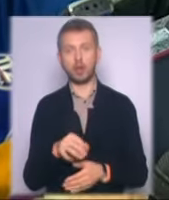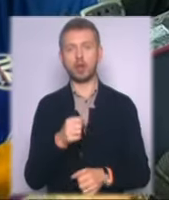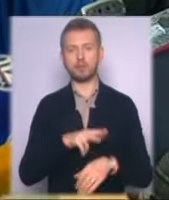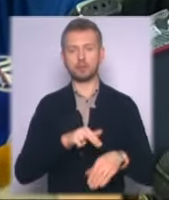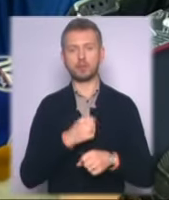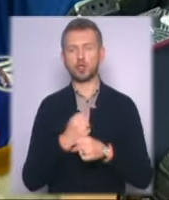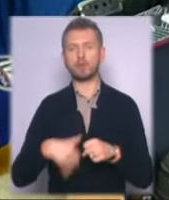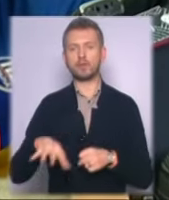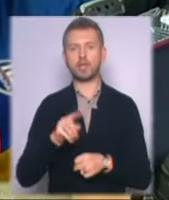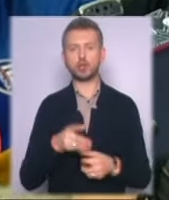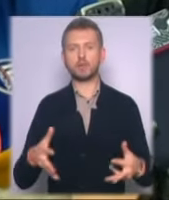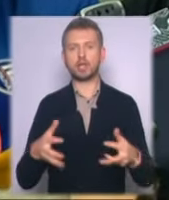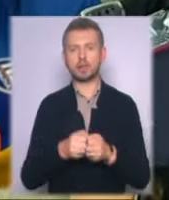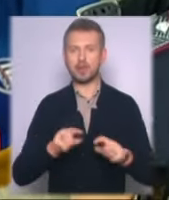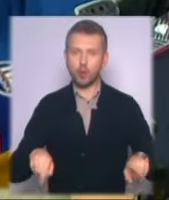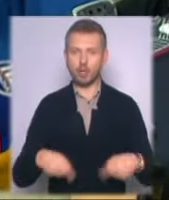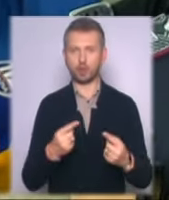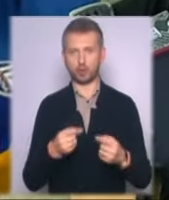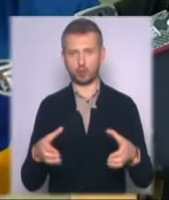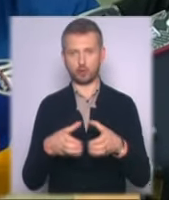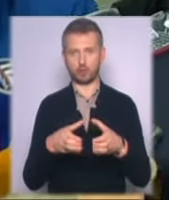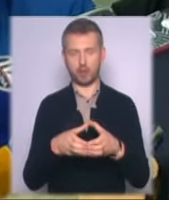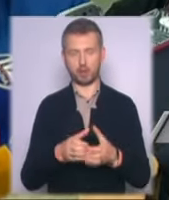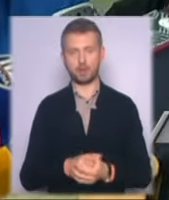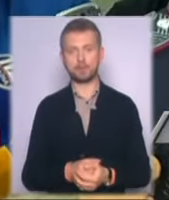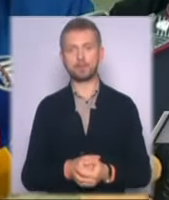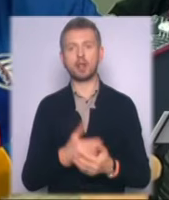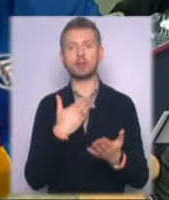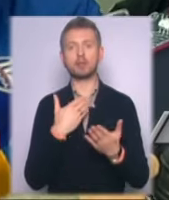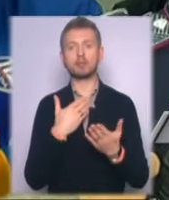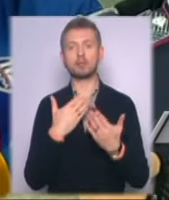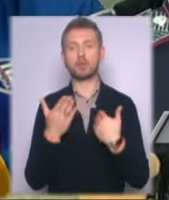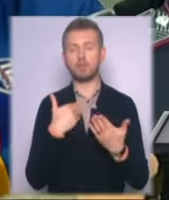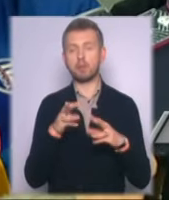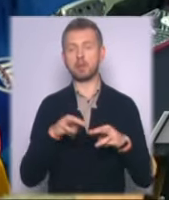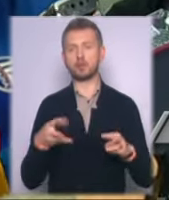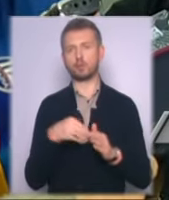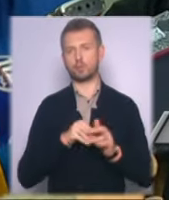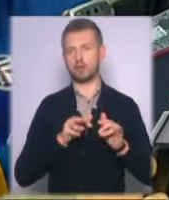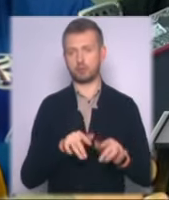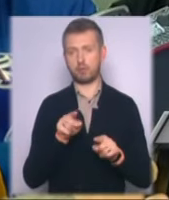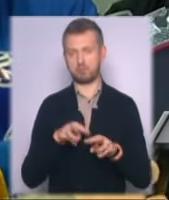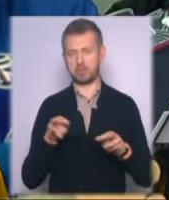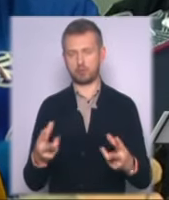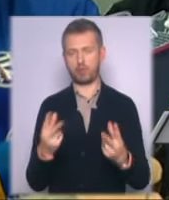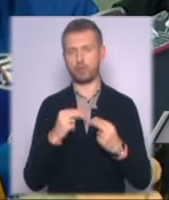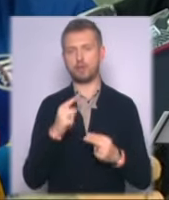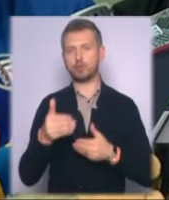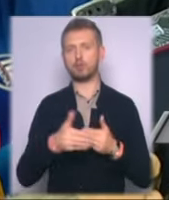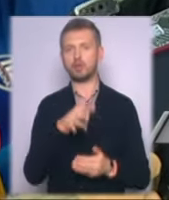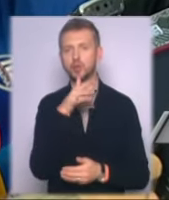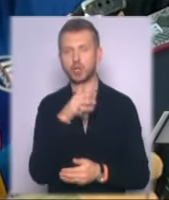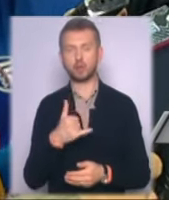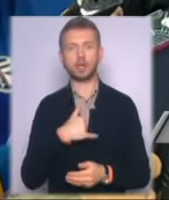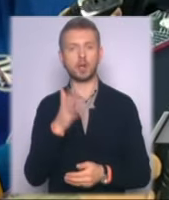організаторів угрупування, що скоїло напад. Спілкувалися з міністром внутрішніх справ. Сьогодні міністр пообіцяв нам про те, що в найближчий час у